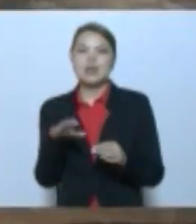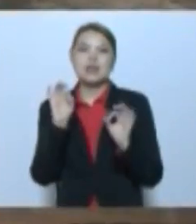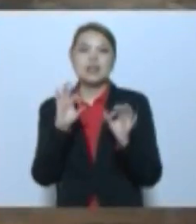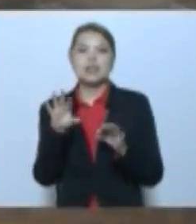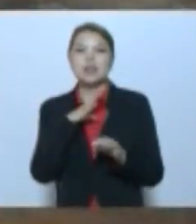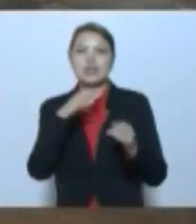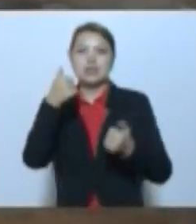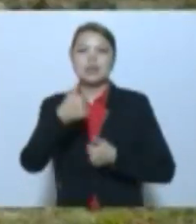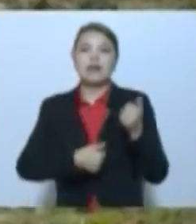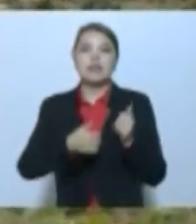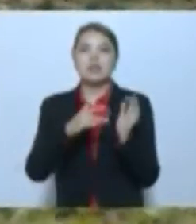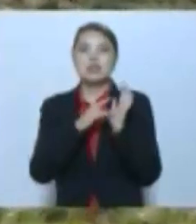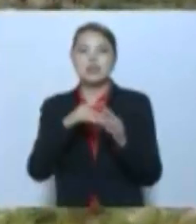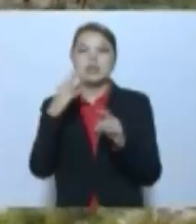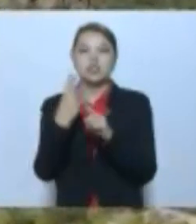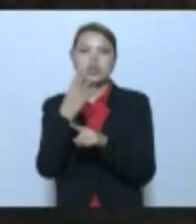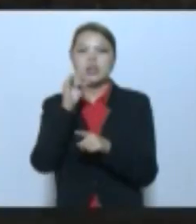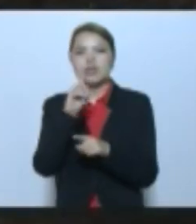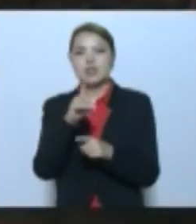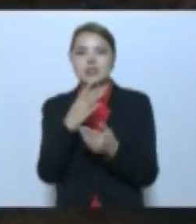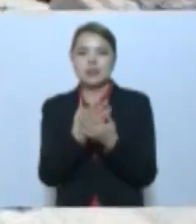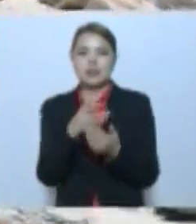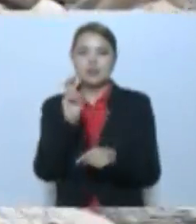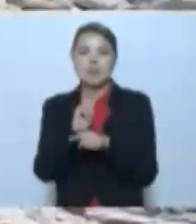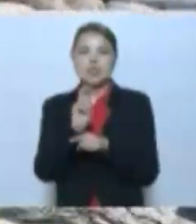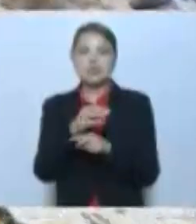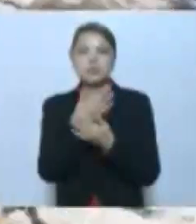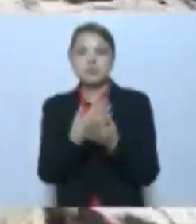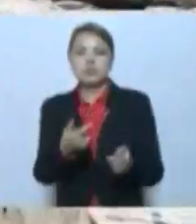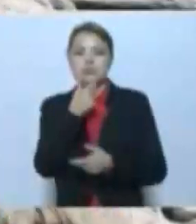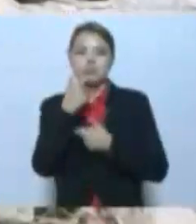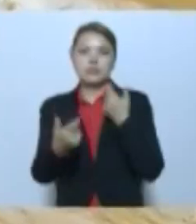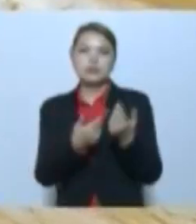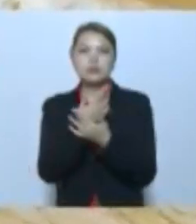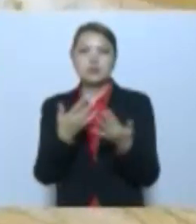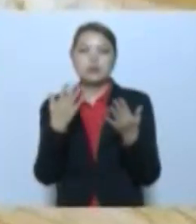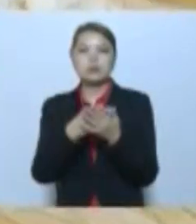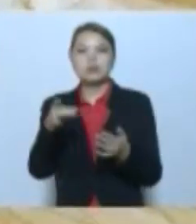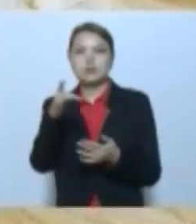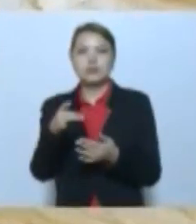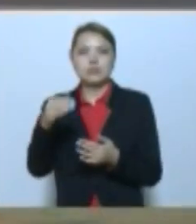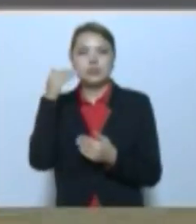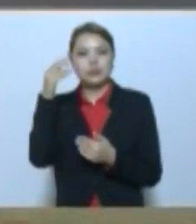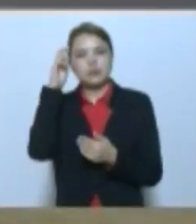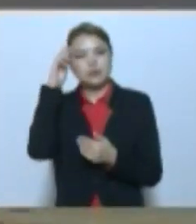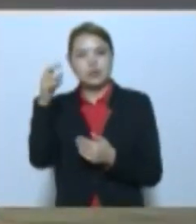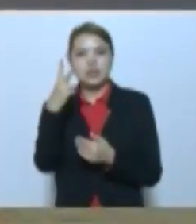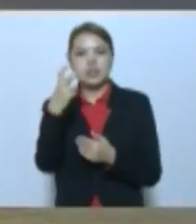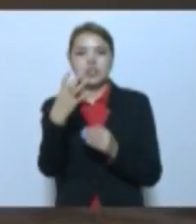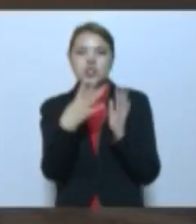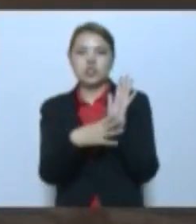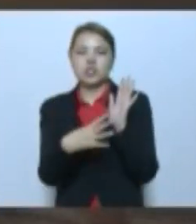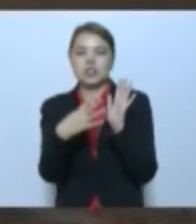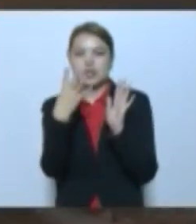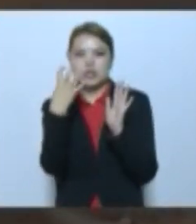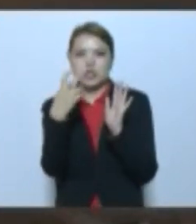сравнительно количество туристов увеличилось в 4 раза. Посетители достопримечательностей, принадлежащих государственному учреждению, платят 369